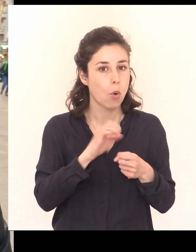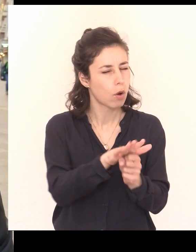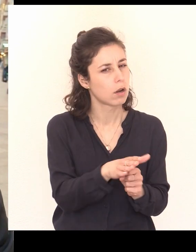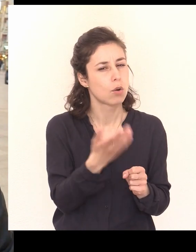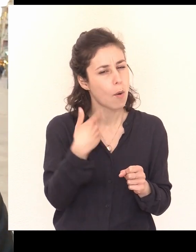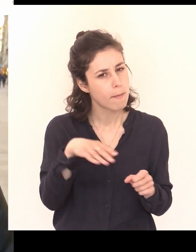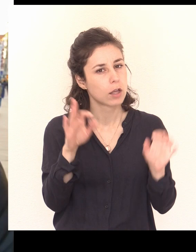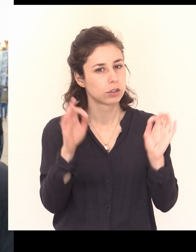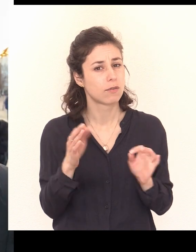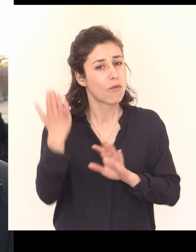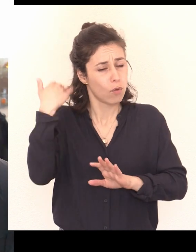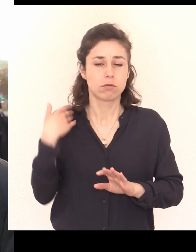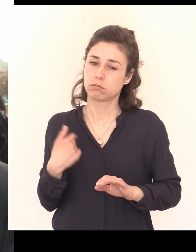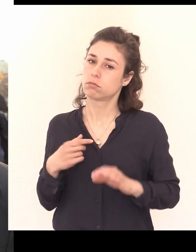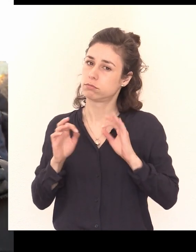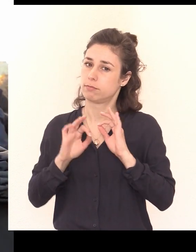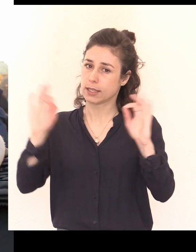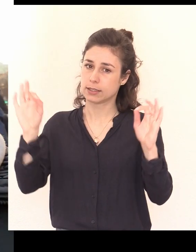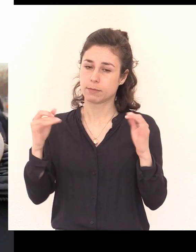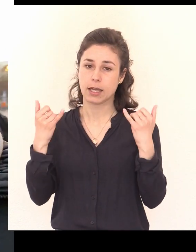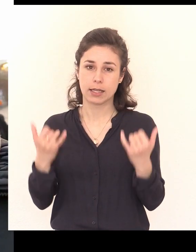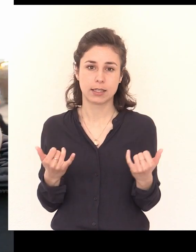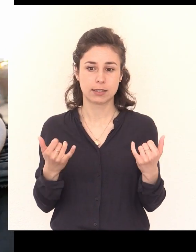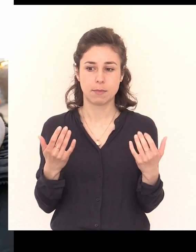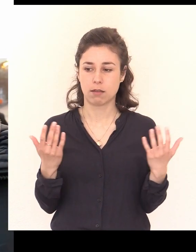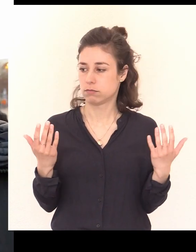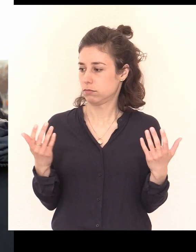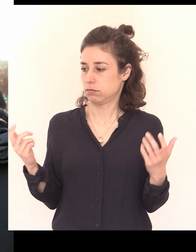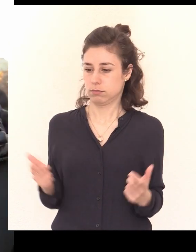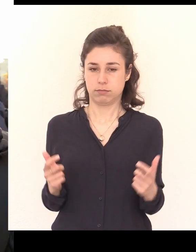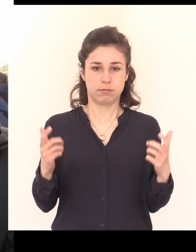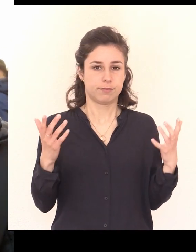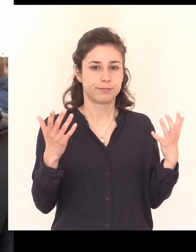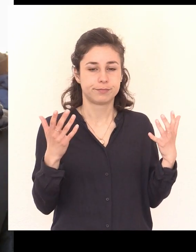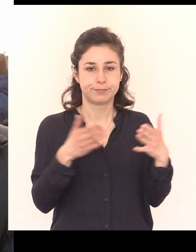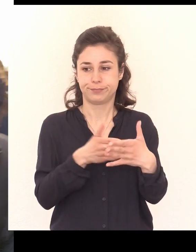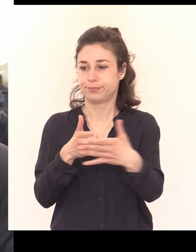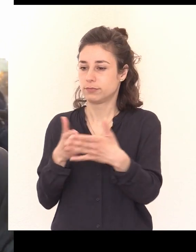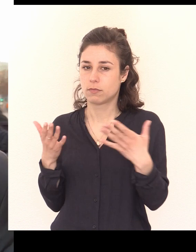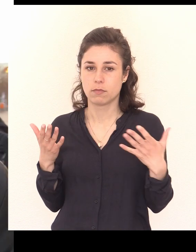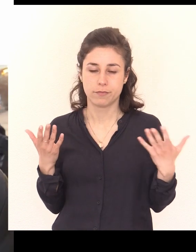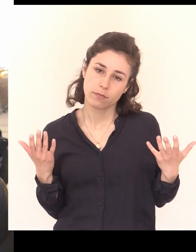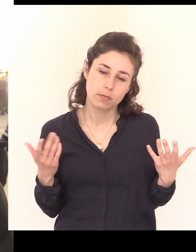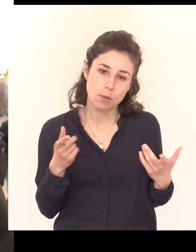Corona ist es schlimmer geworden, finde ich. Vorher ging es mir besser. Ja, und jetzt ist man ja eingeschränkt. Das ist das Problem. Aber